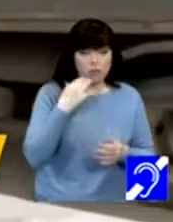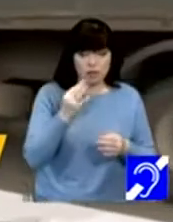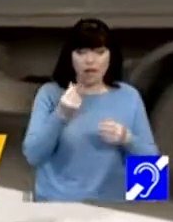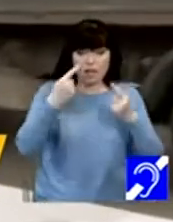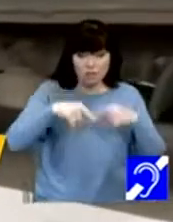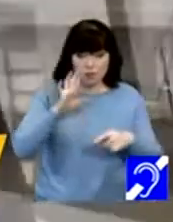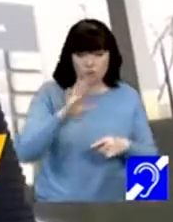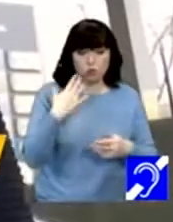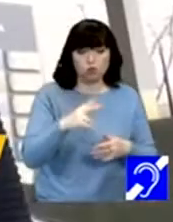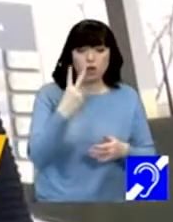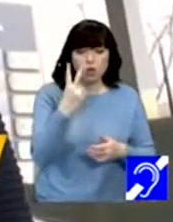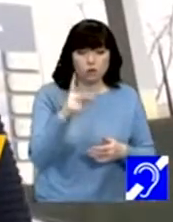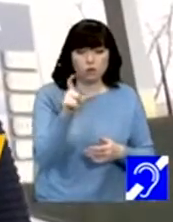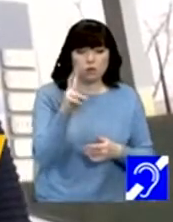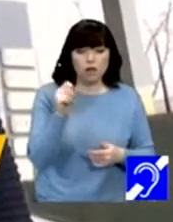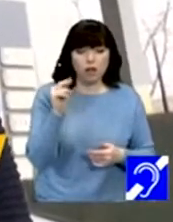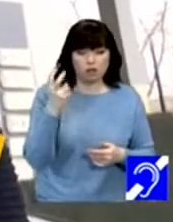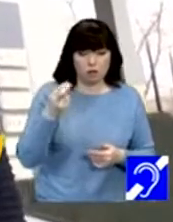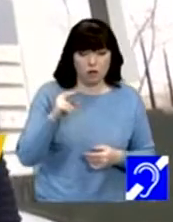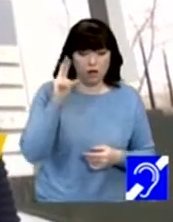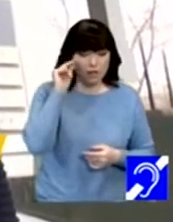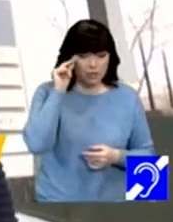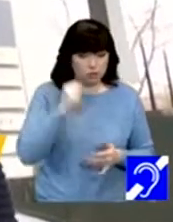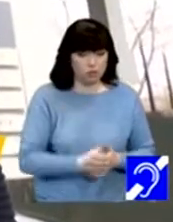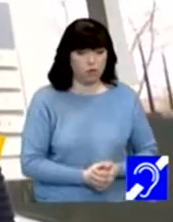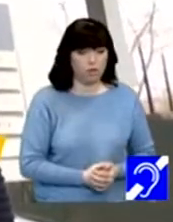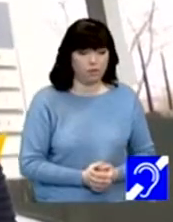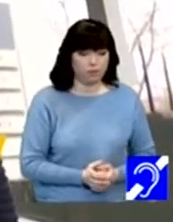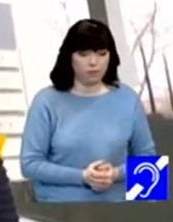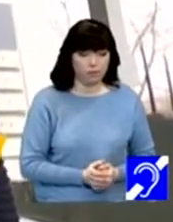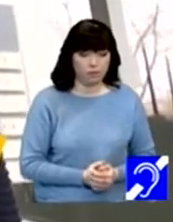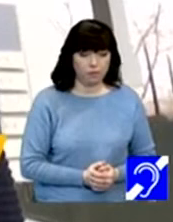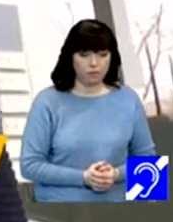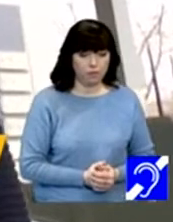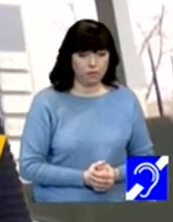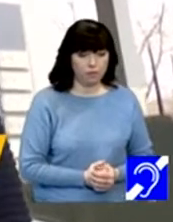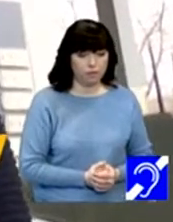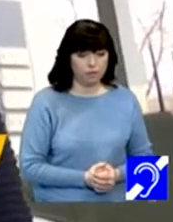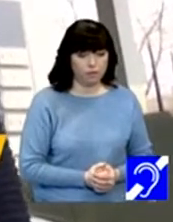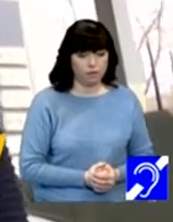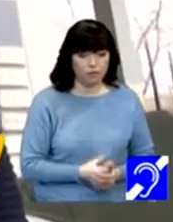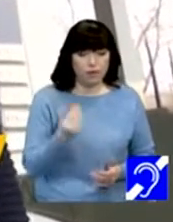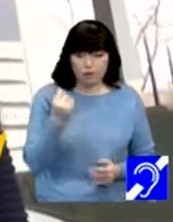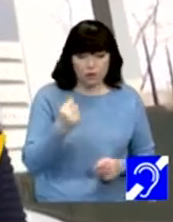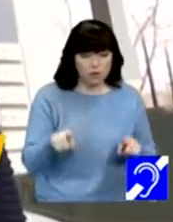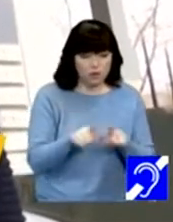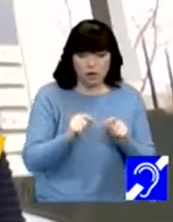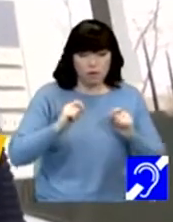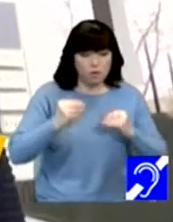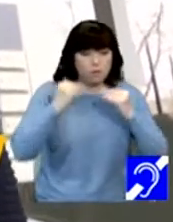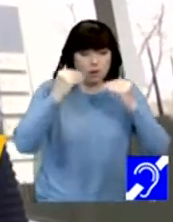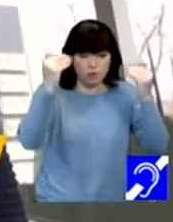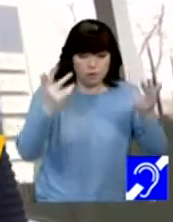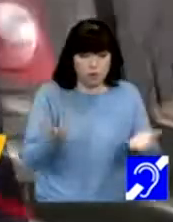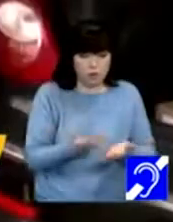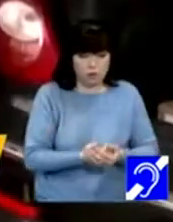două cifre. Mi-l annyira elszálltak az árak, én örültem neki, hogy van egy ilyen védelem benne. Kíváncsi vagyok,